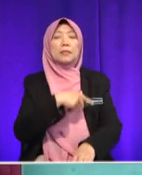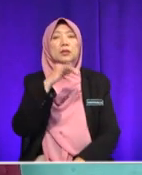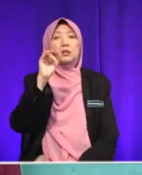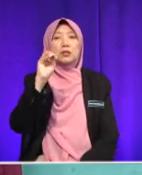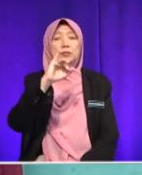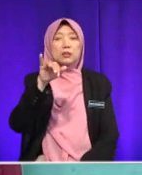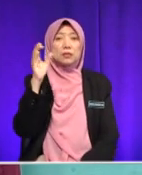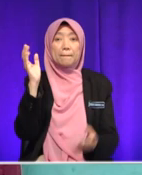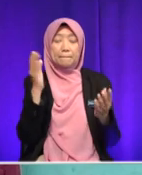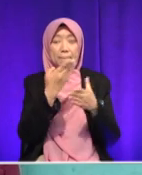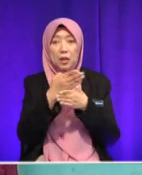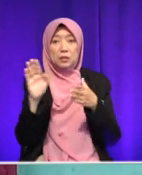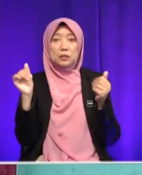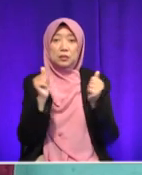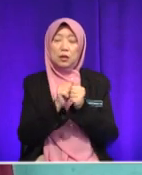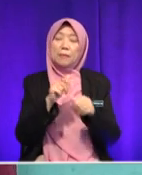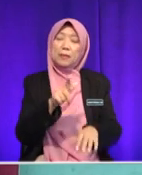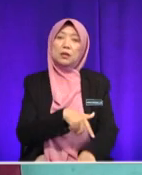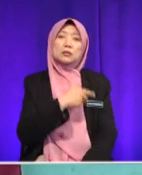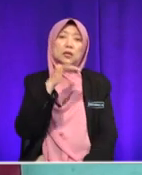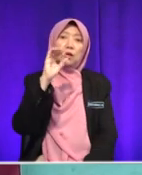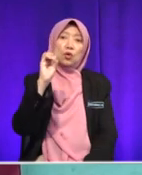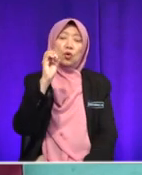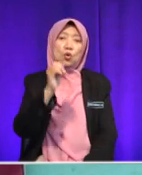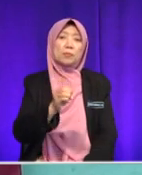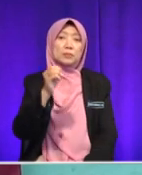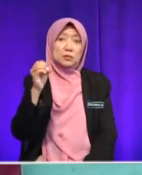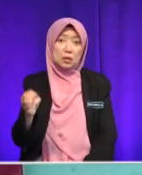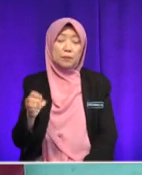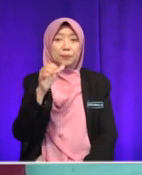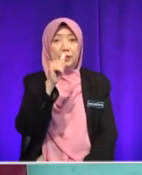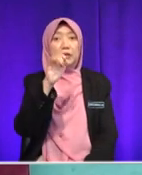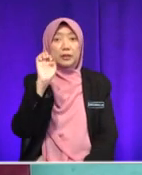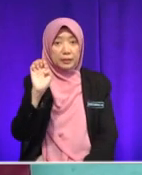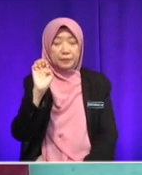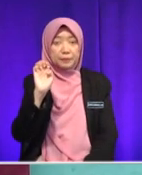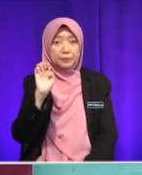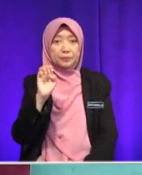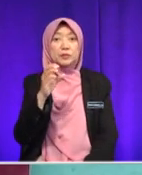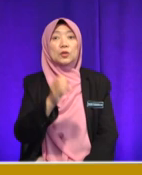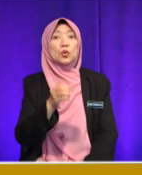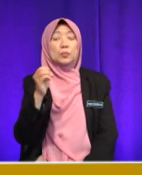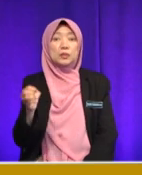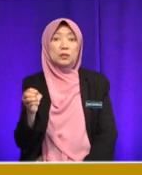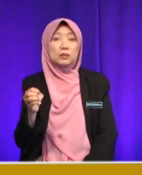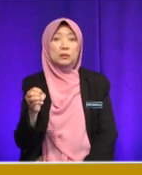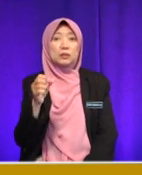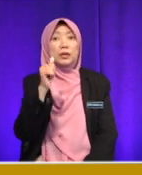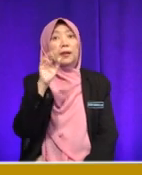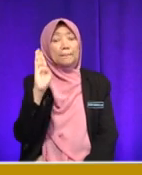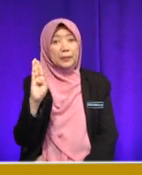dengan panjang objek. Di sini image kita adalah AE. Objek kita adalah